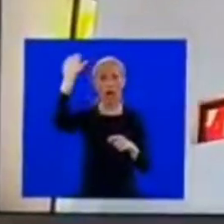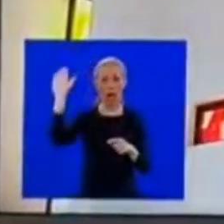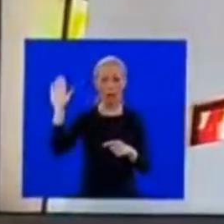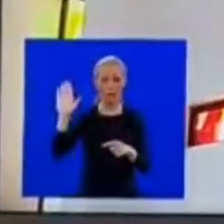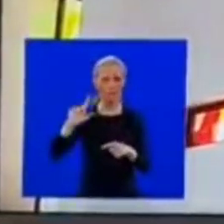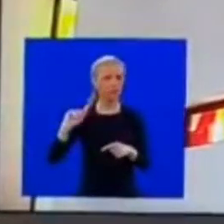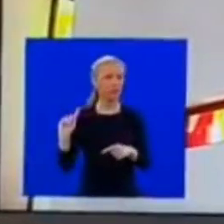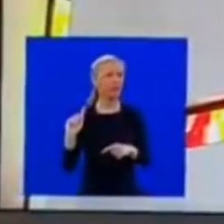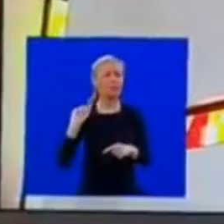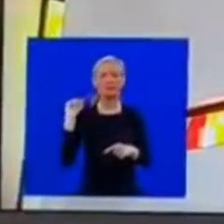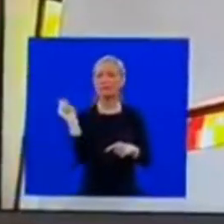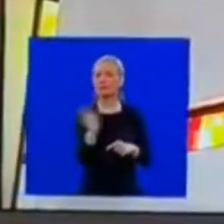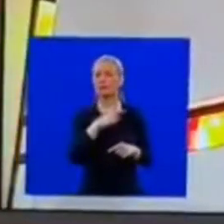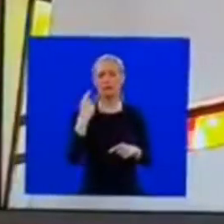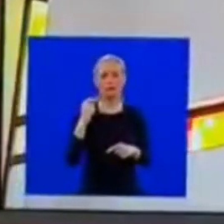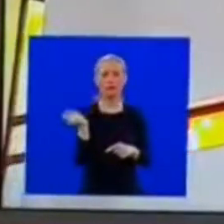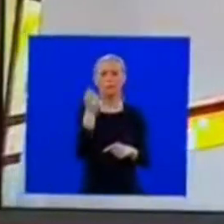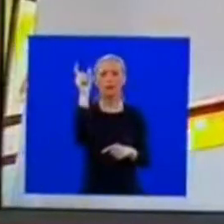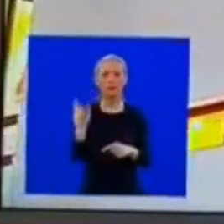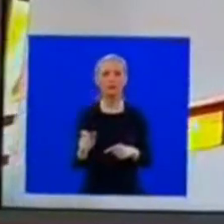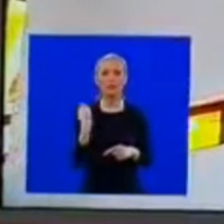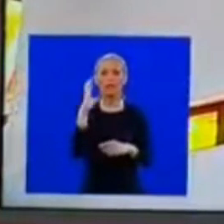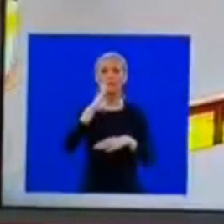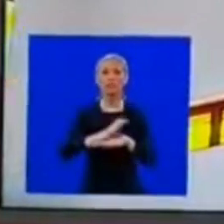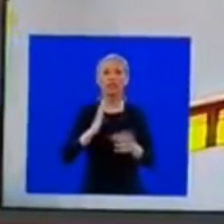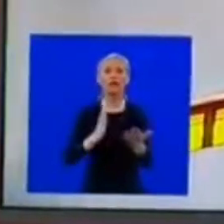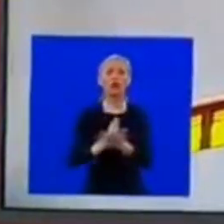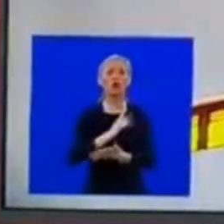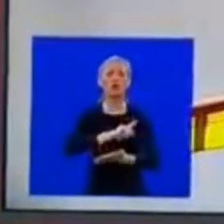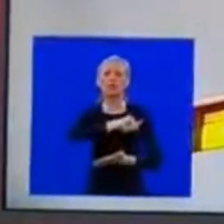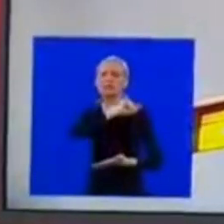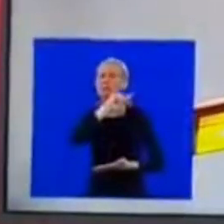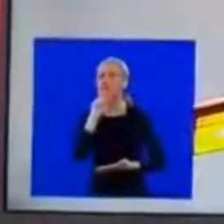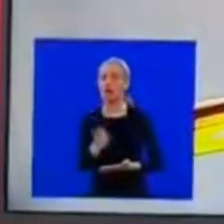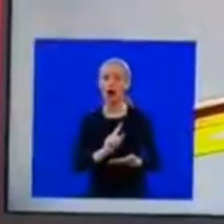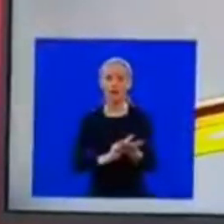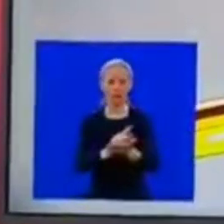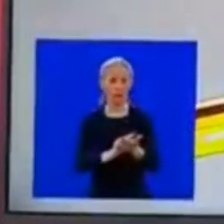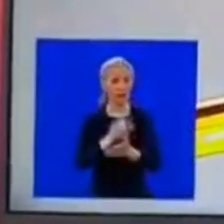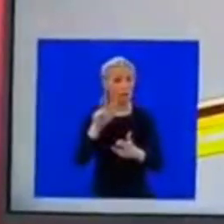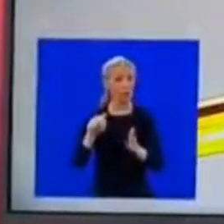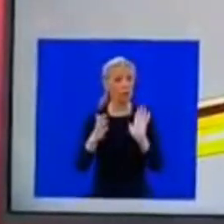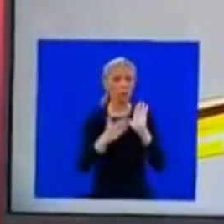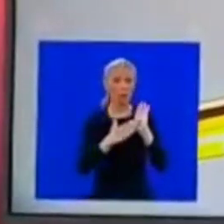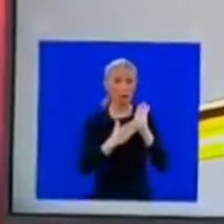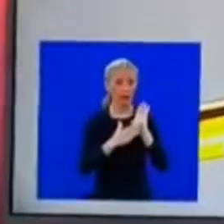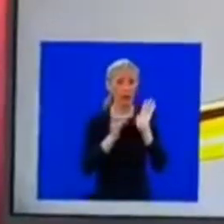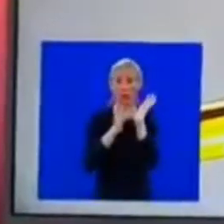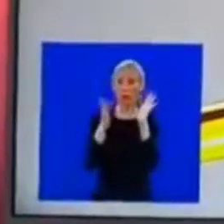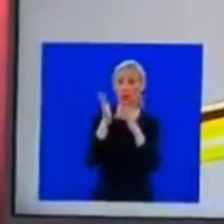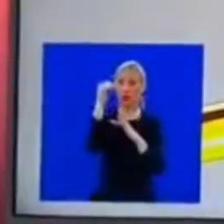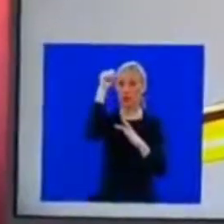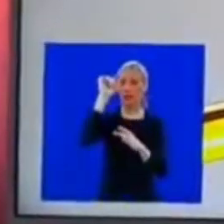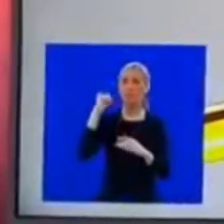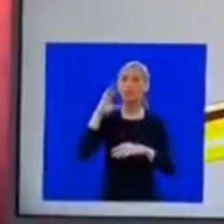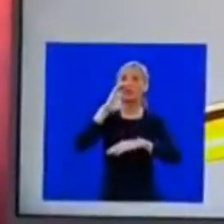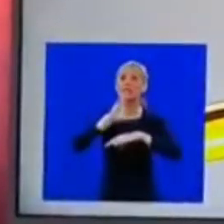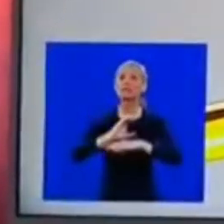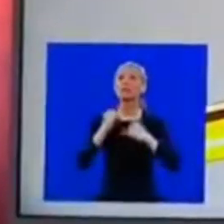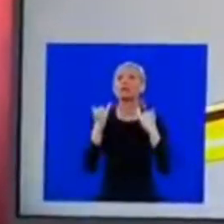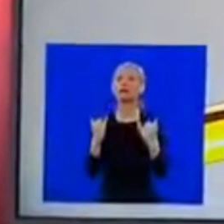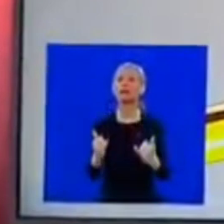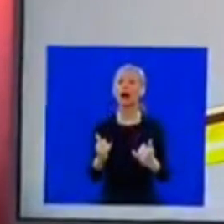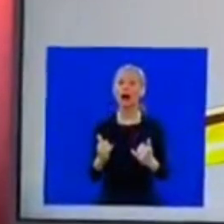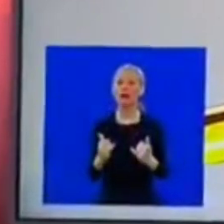Svi pastiri crkve kroz sva vremena moraju biti po uzoru na Isusa Krista. Jer crkva